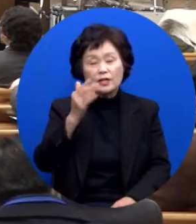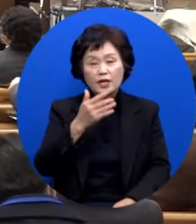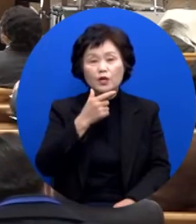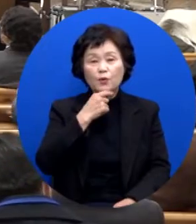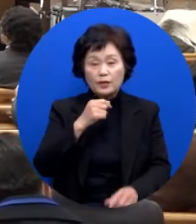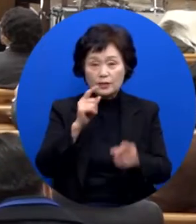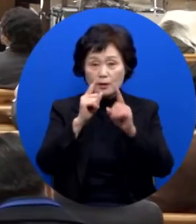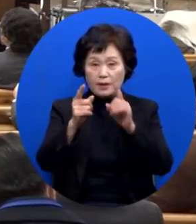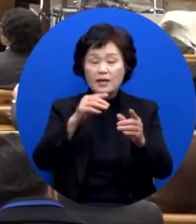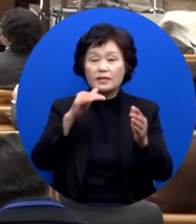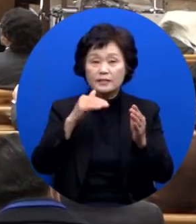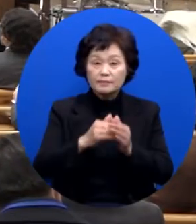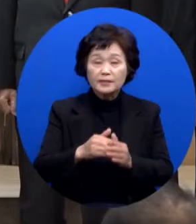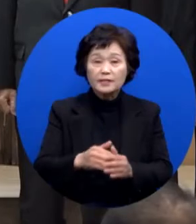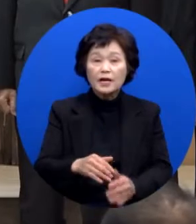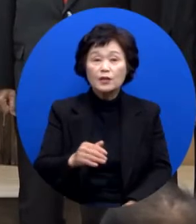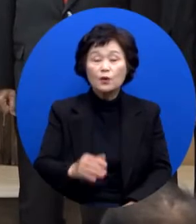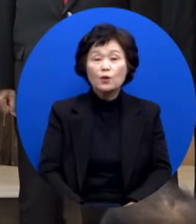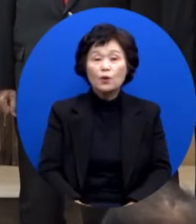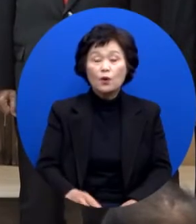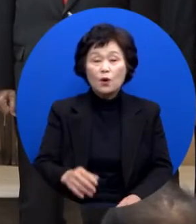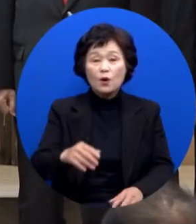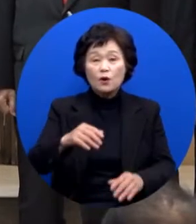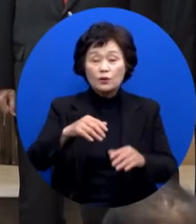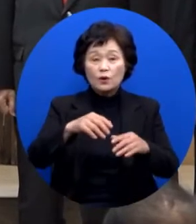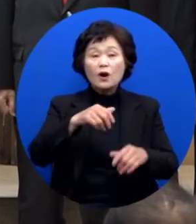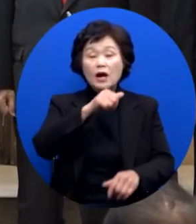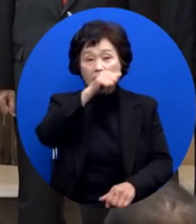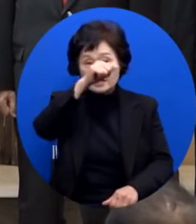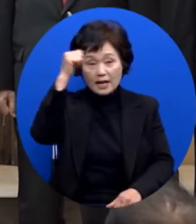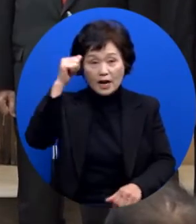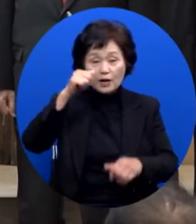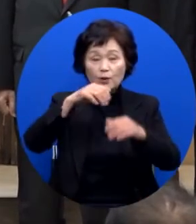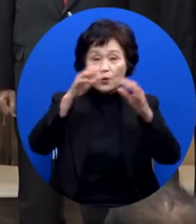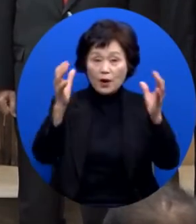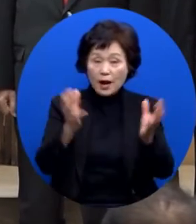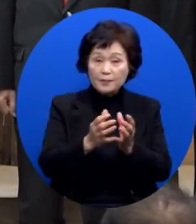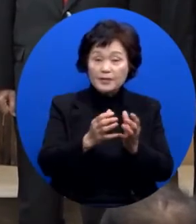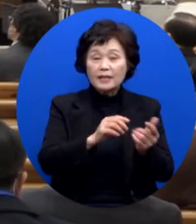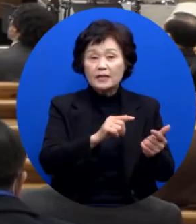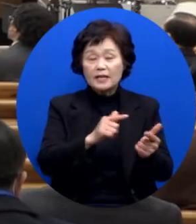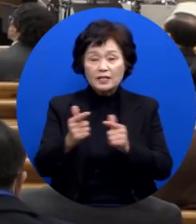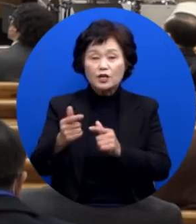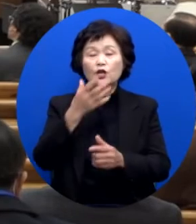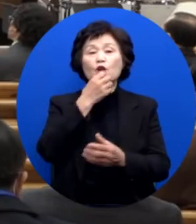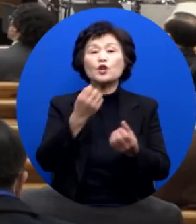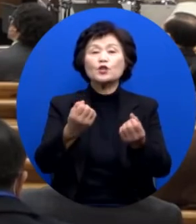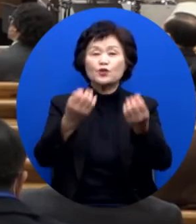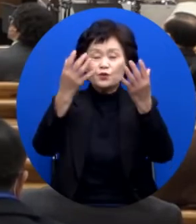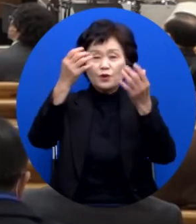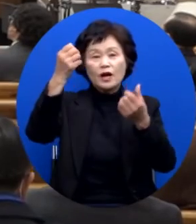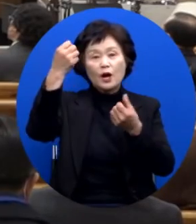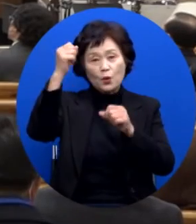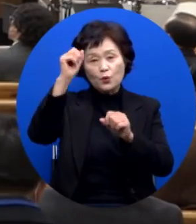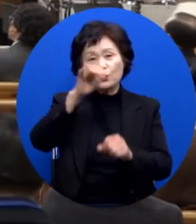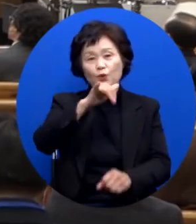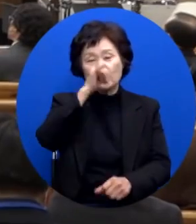대표의 주제 강의와 cts 장로합창단 인 솔리데오 남성 합창단의 축하 공연을 진행했습니다